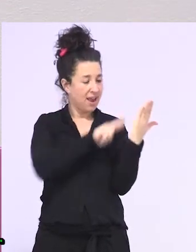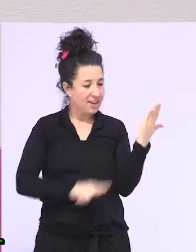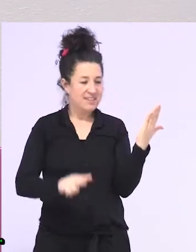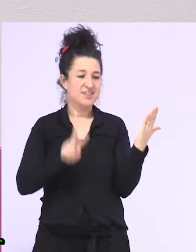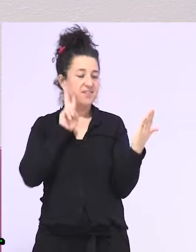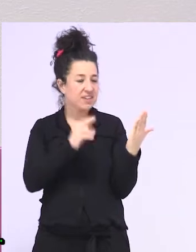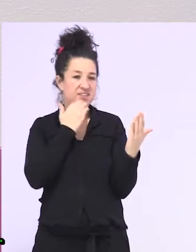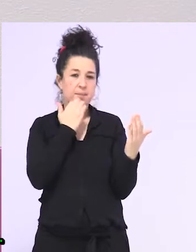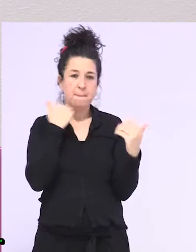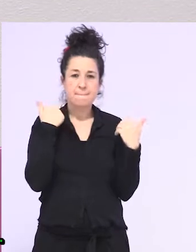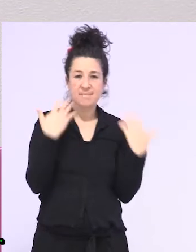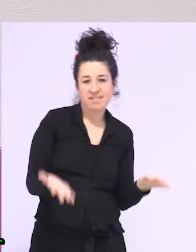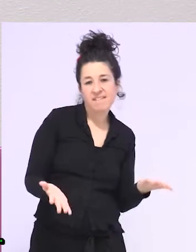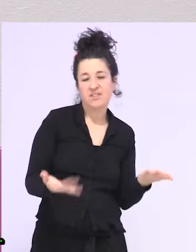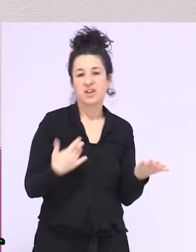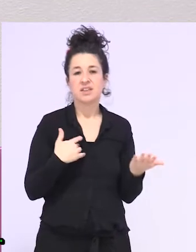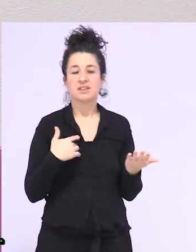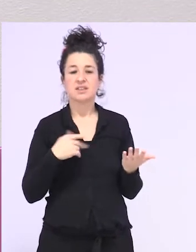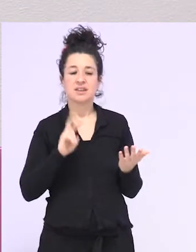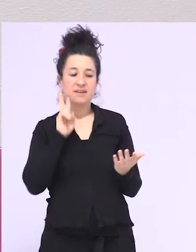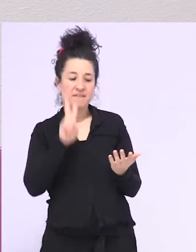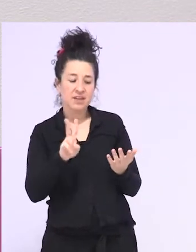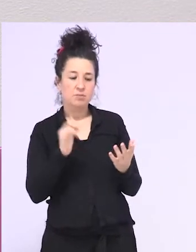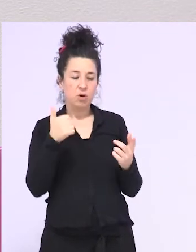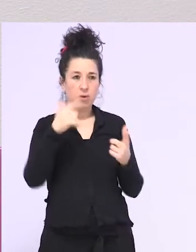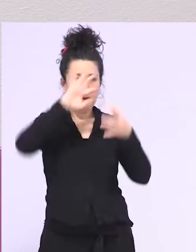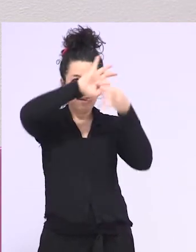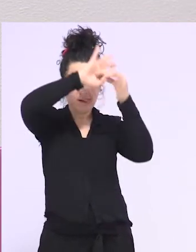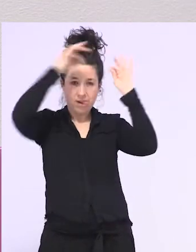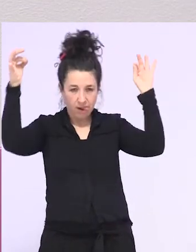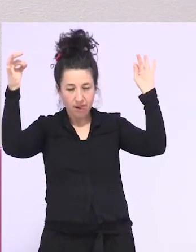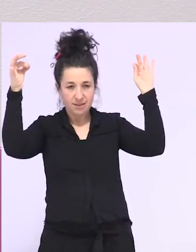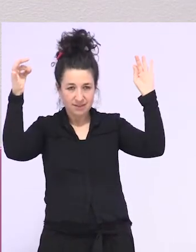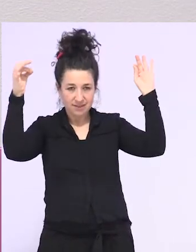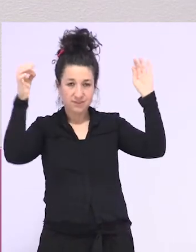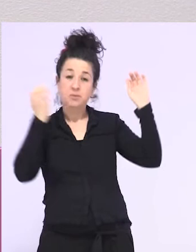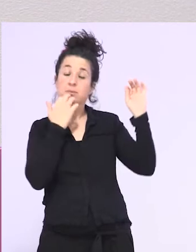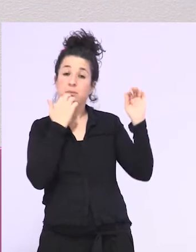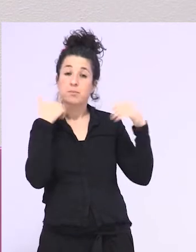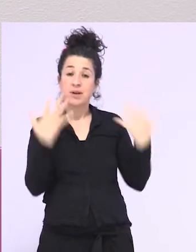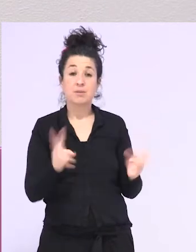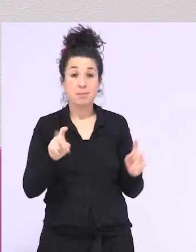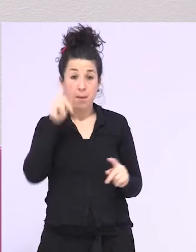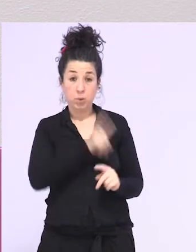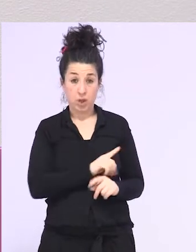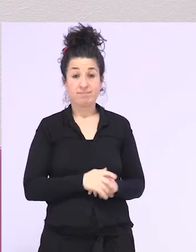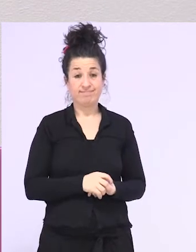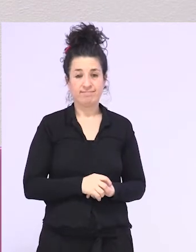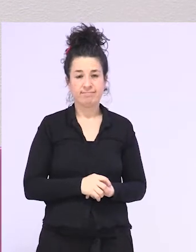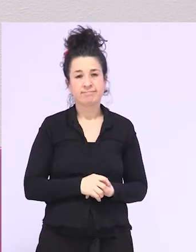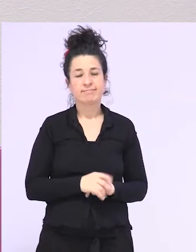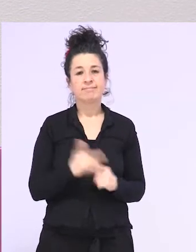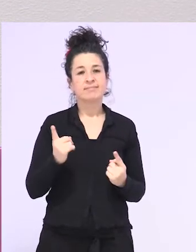metaforak, irudiak nola dihoazten sortzen eta elkar elikatzen. Orduan hor dago noski adibidez putaren topikoa, ez?